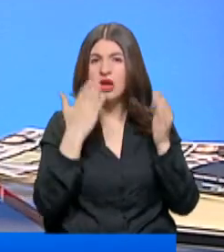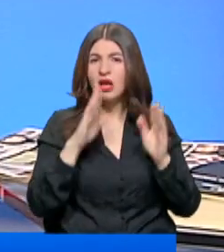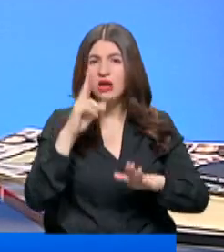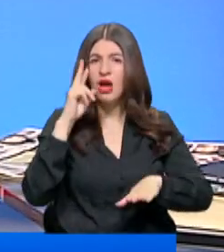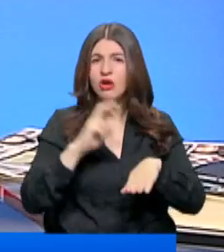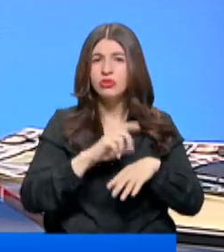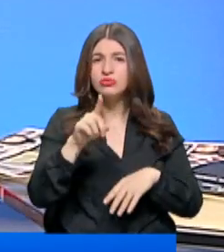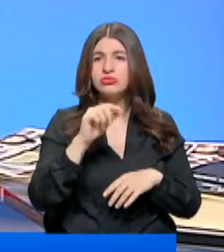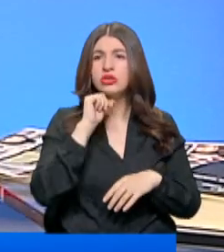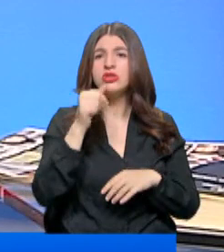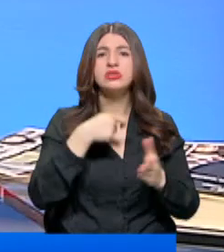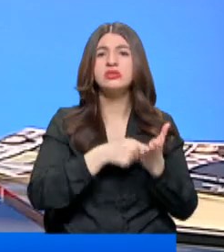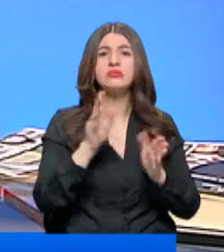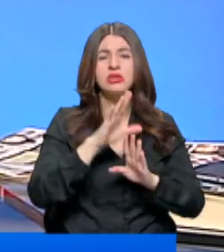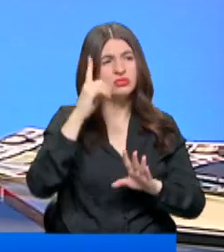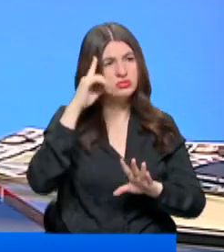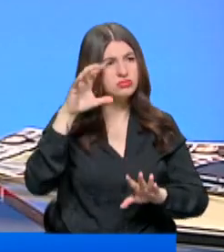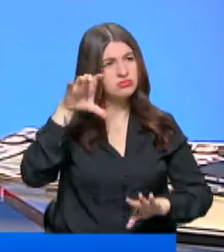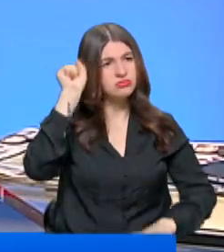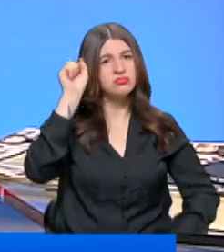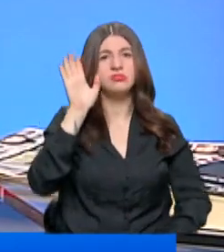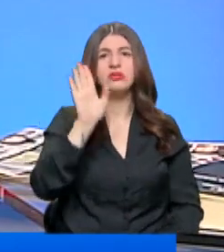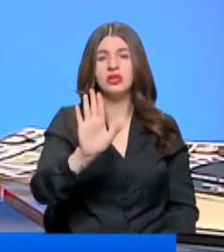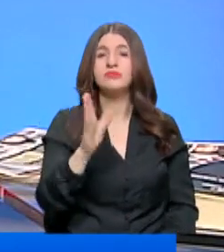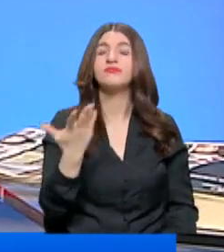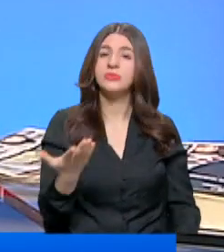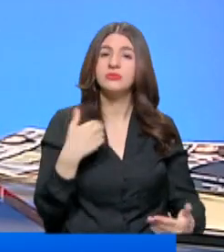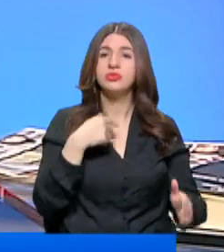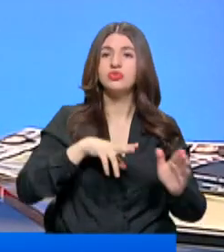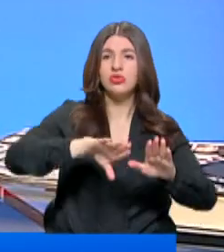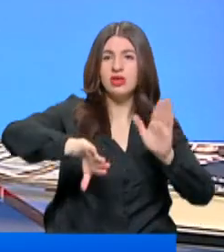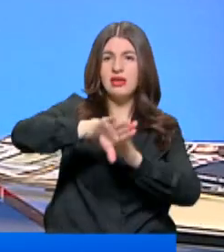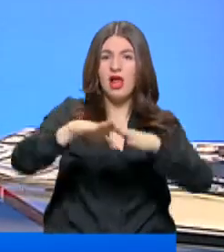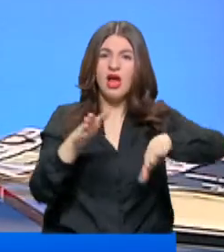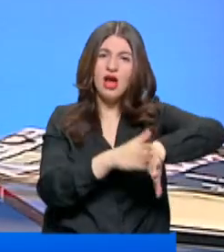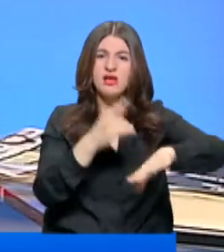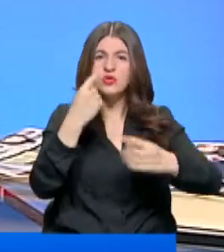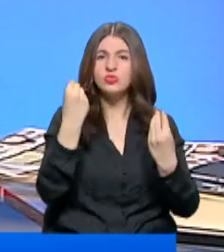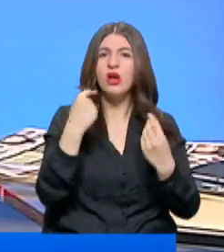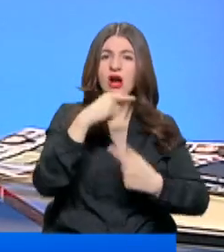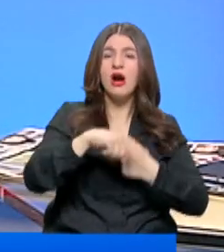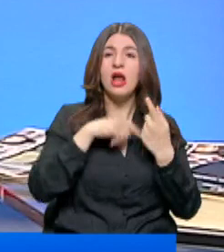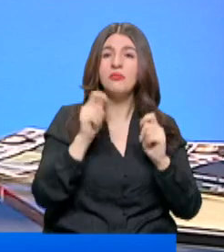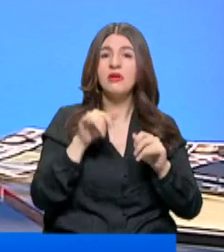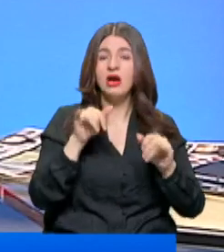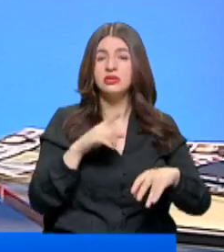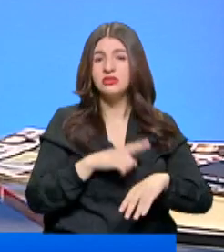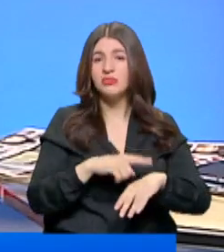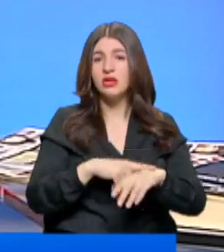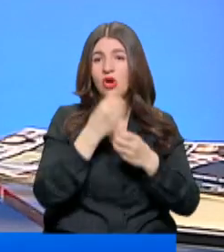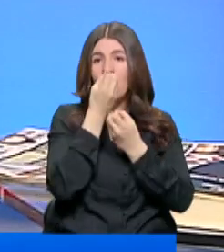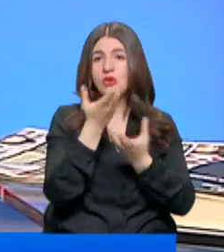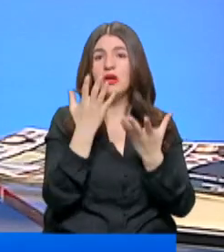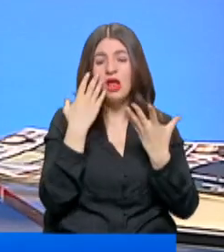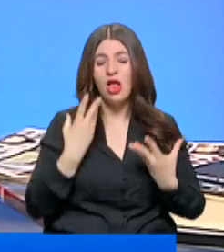hatırlıyor musunuz hiç silmeyin hafızanızda hiç silmeyin Şimdi biz Yol kenarında bir güzellik ararken ve aynı zamanda